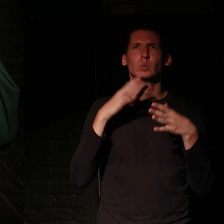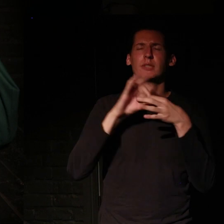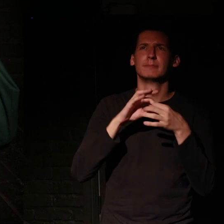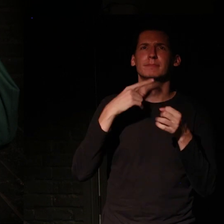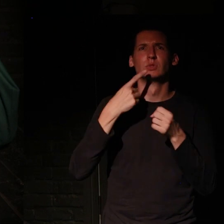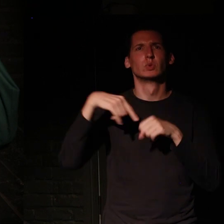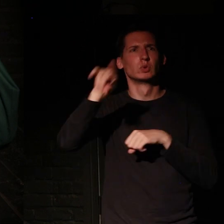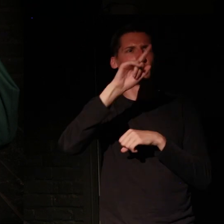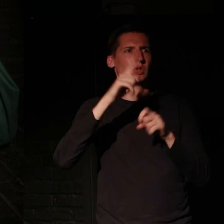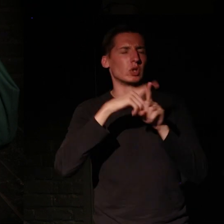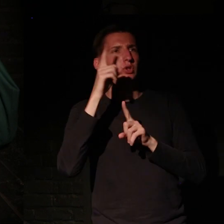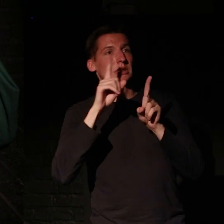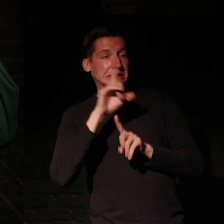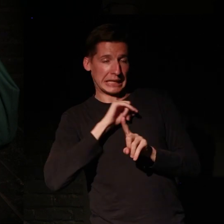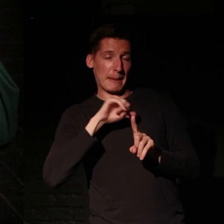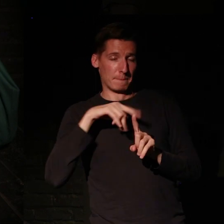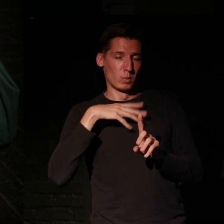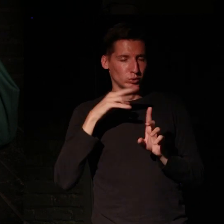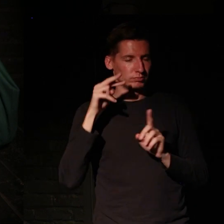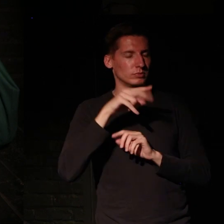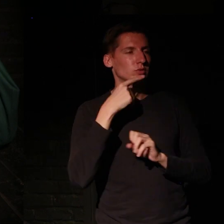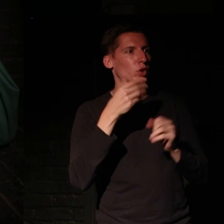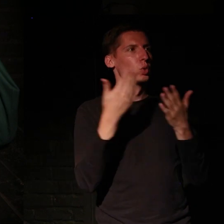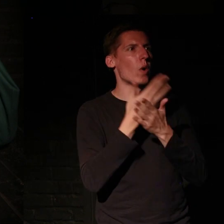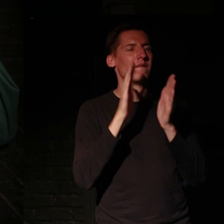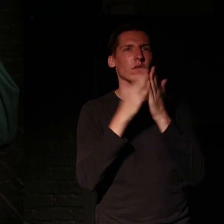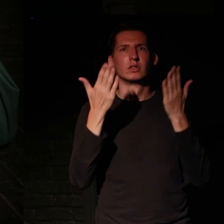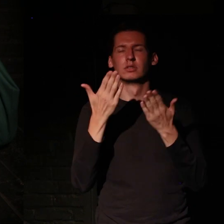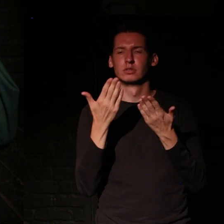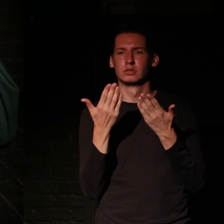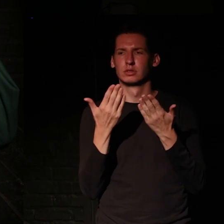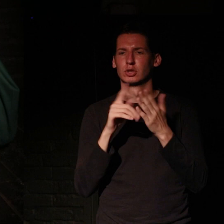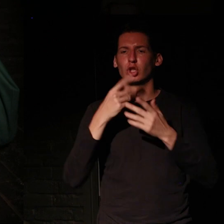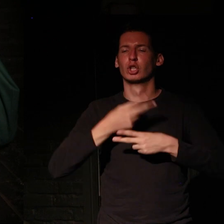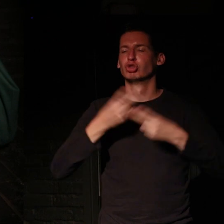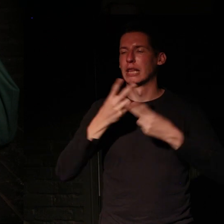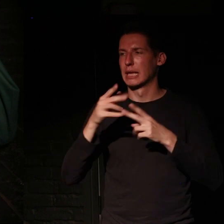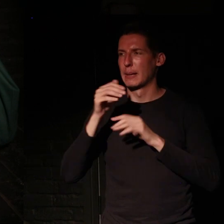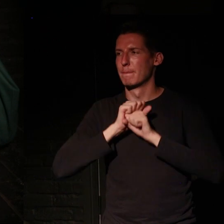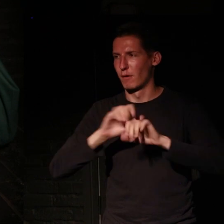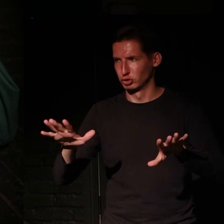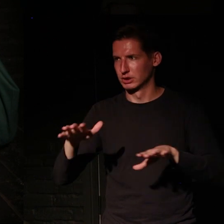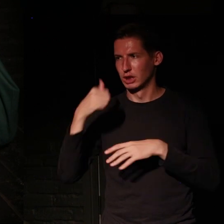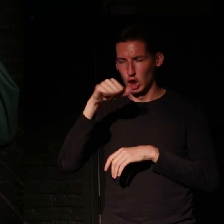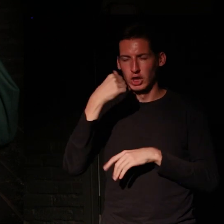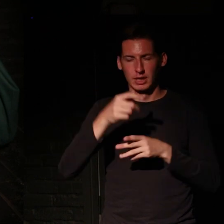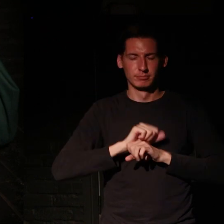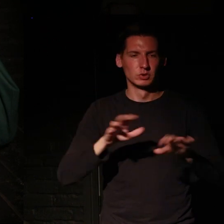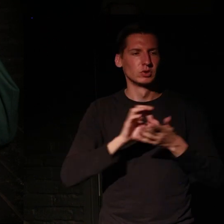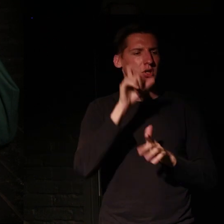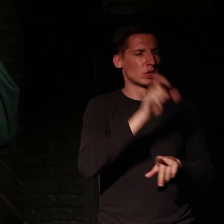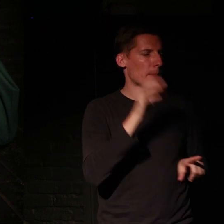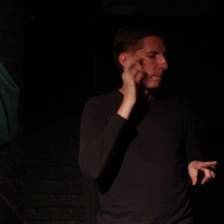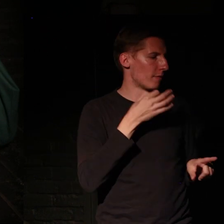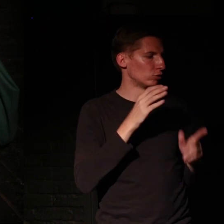którego Państwo łatwo możecie zajrzeć. W najnowszym numerze Tygodnika Powszechnego opowiada Pani o